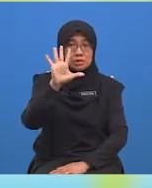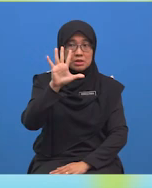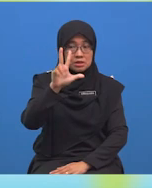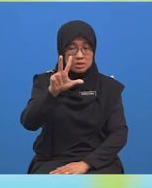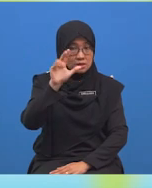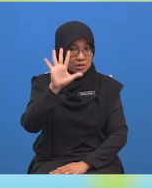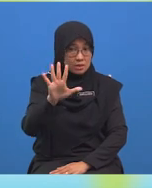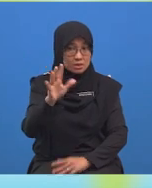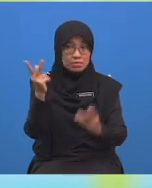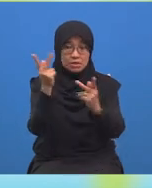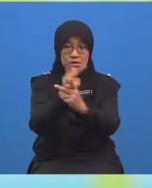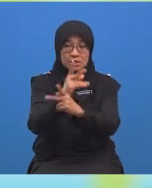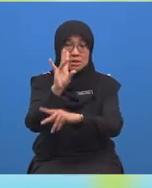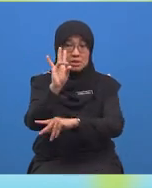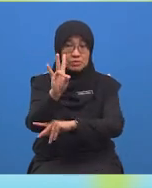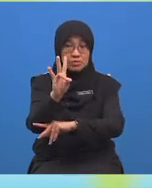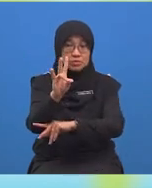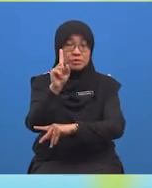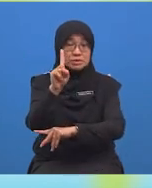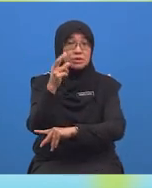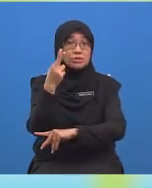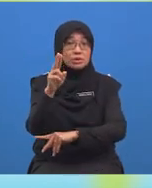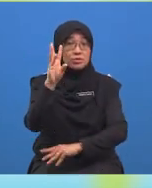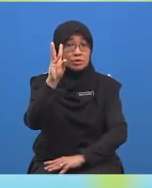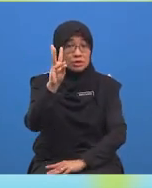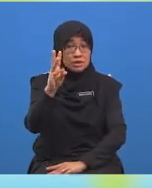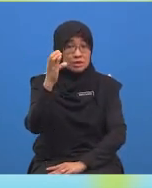235 darab 7 sama dengan